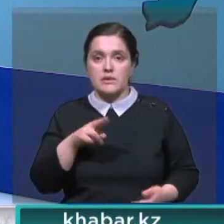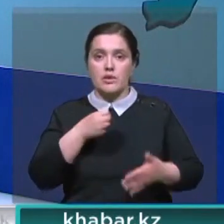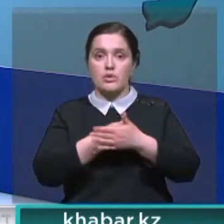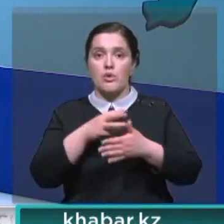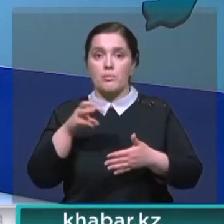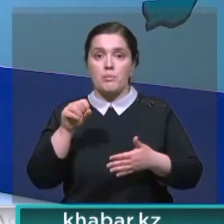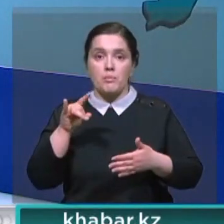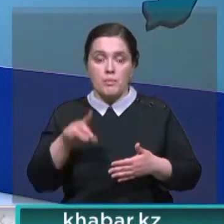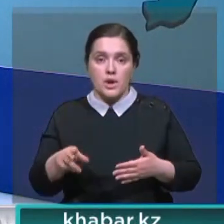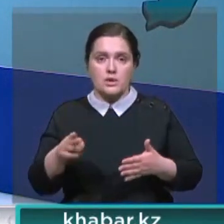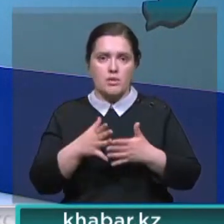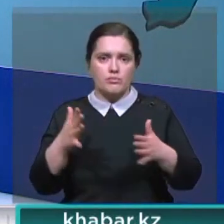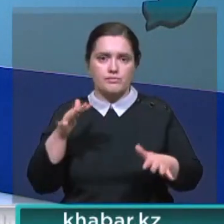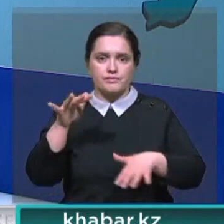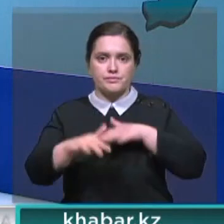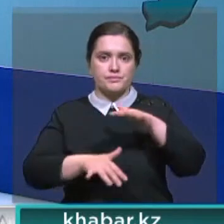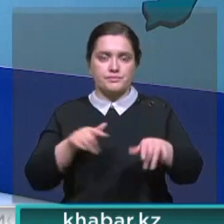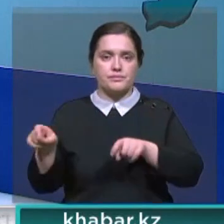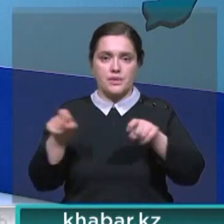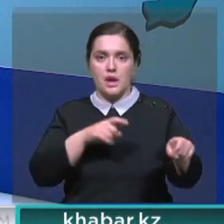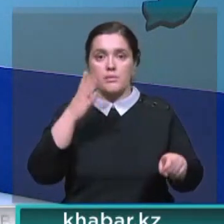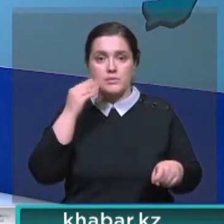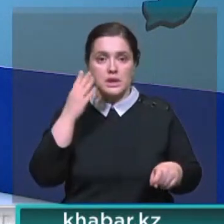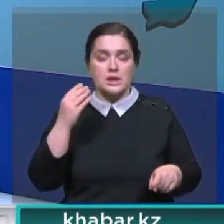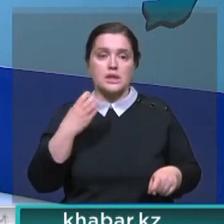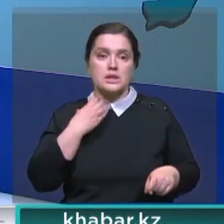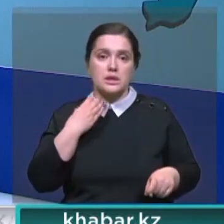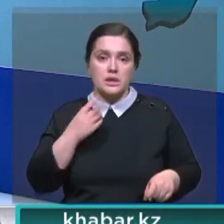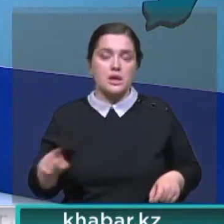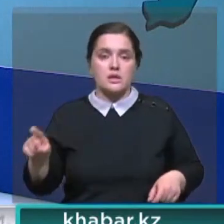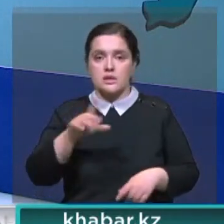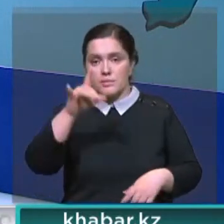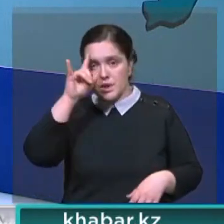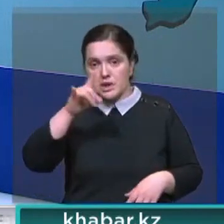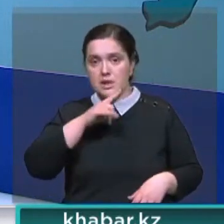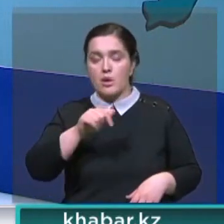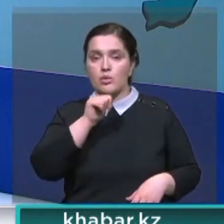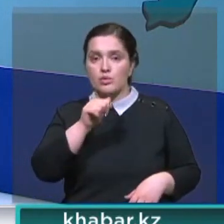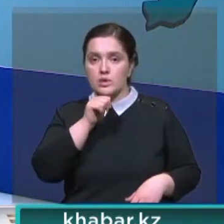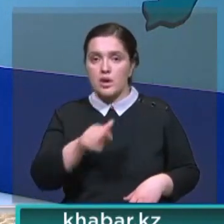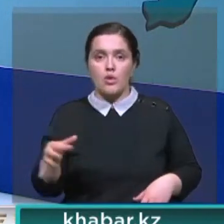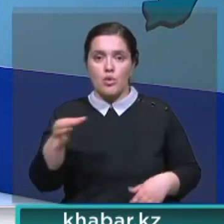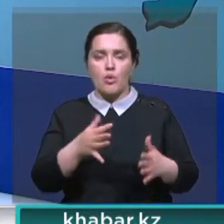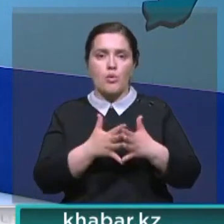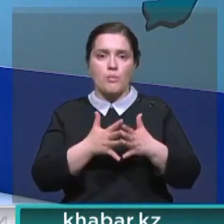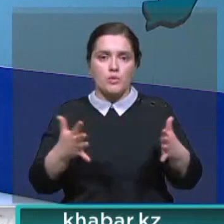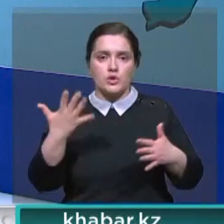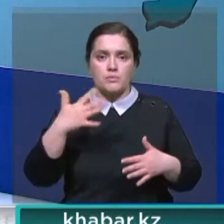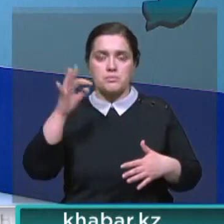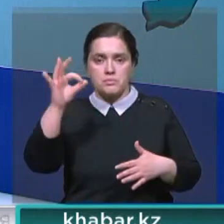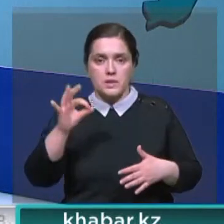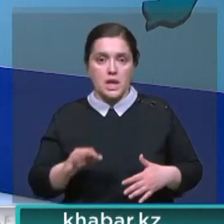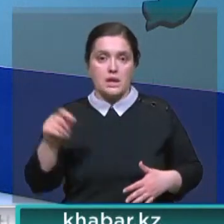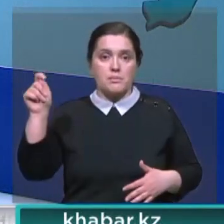января по март этого года наибольшее количество россия приехала в алматы кызылординской западно-казахстанского кустанай скую область